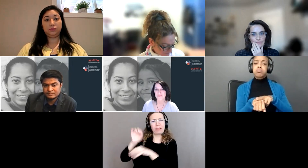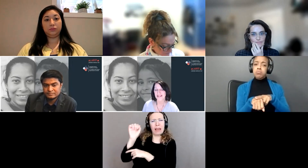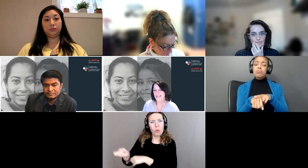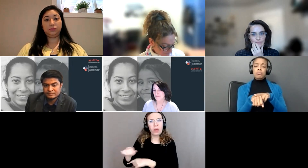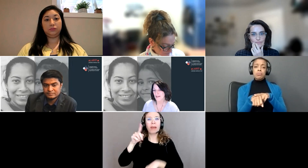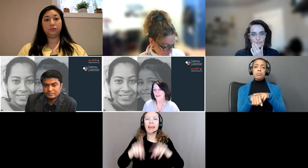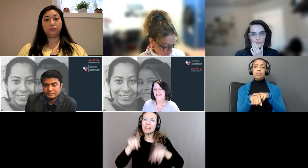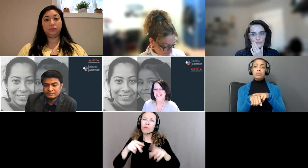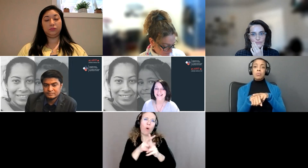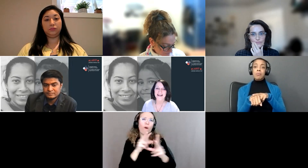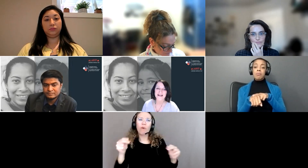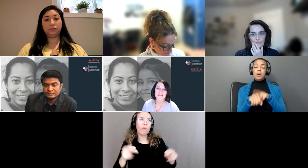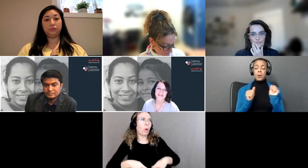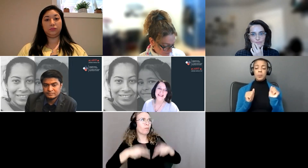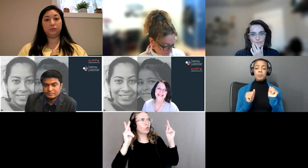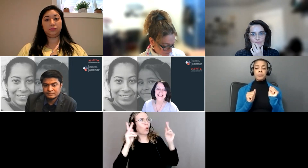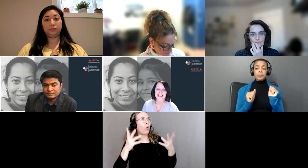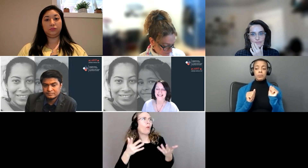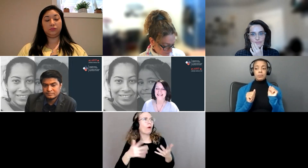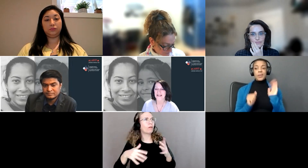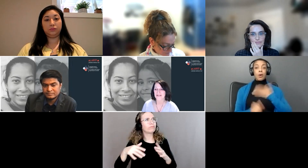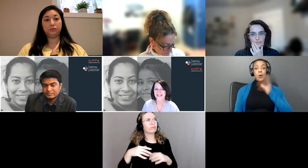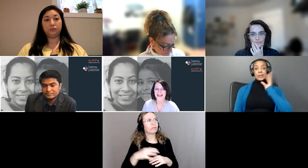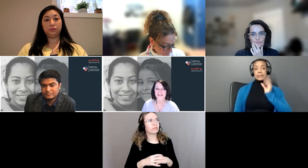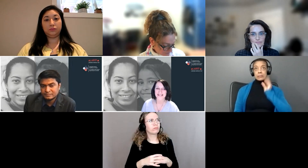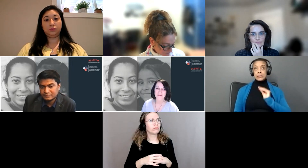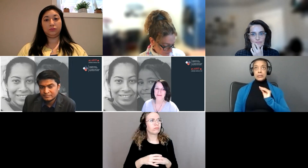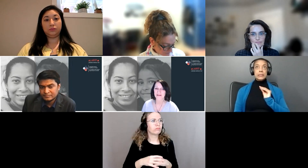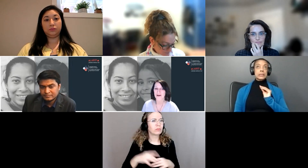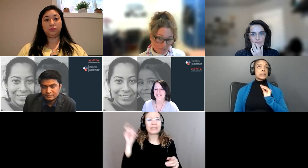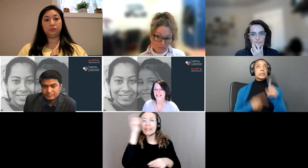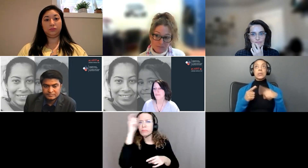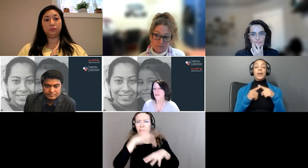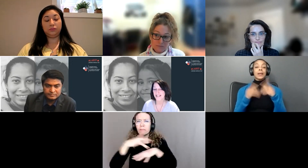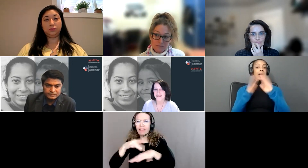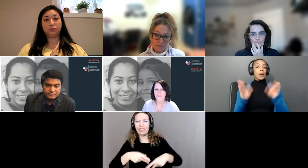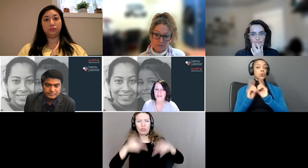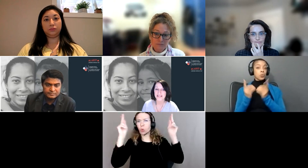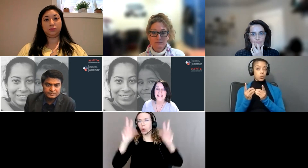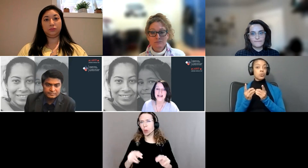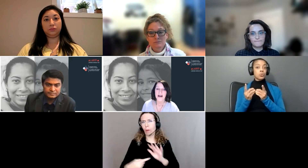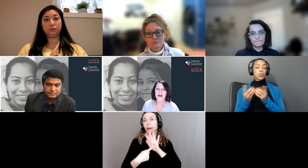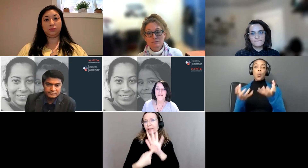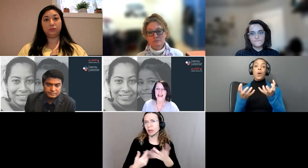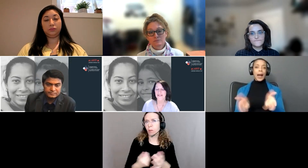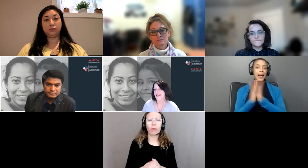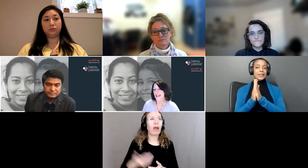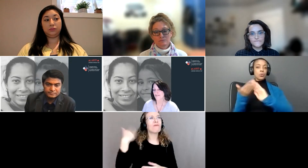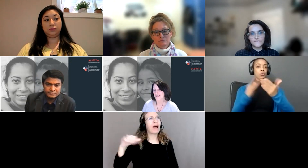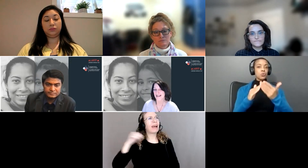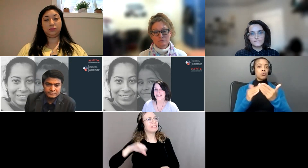scénarios que nous expérimentons. Des choses comme lorsque on voulait que les